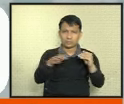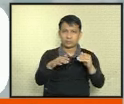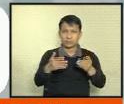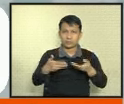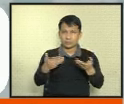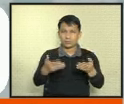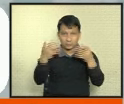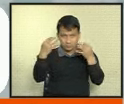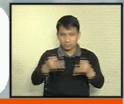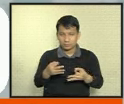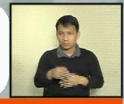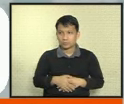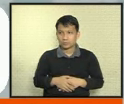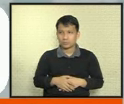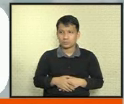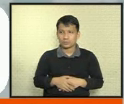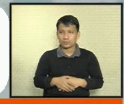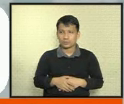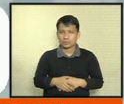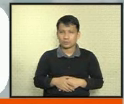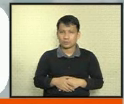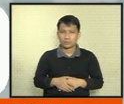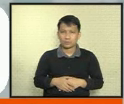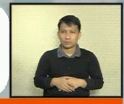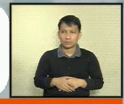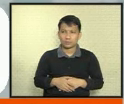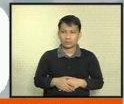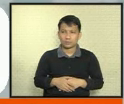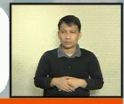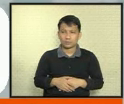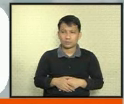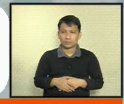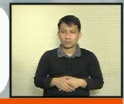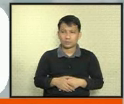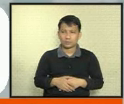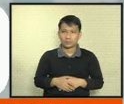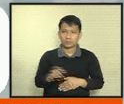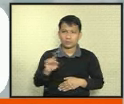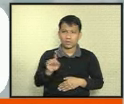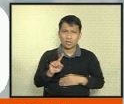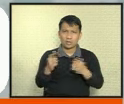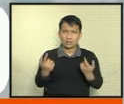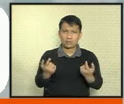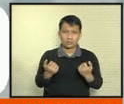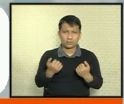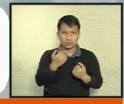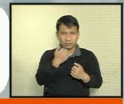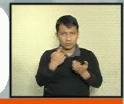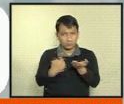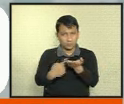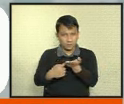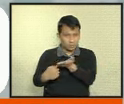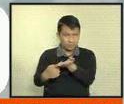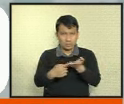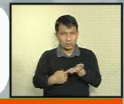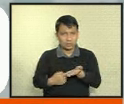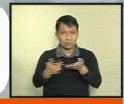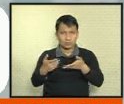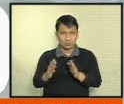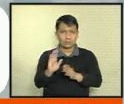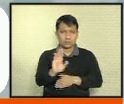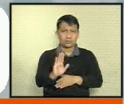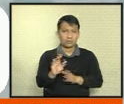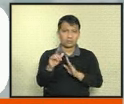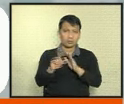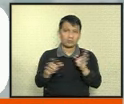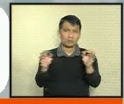ng desisyon. Maging fair pagbibigay ng desisyon at pag-ayusin sila? Opo, sir. Kung ano man po ang mga pag-uusapan, hayaan na lang po natin